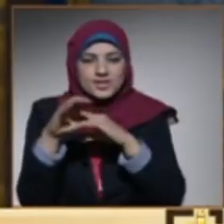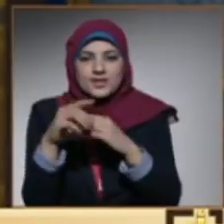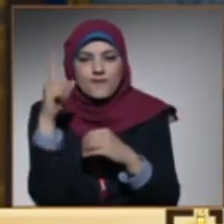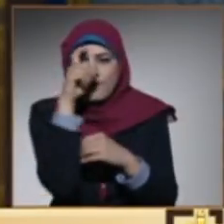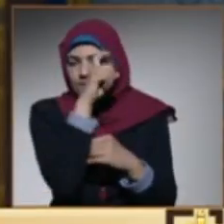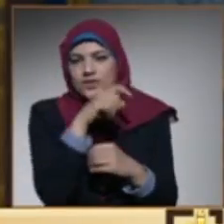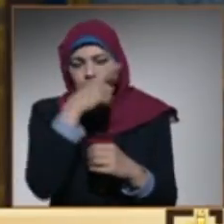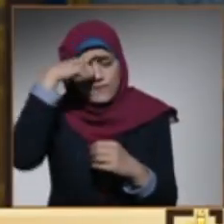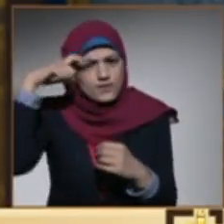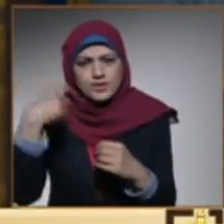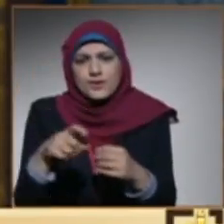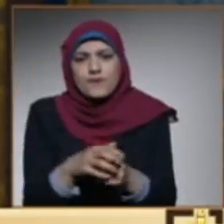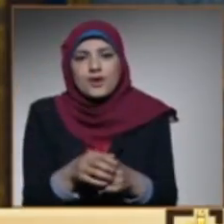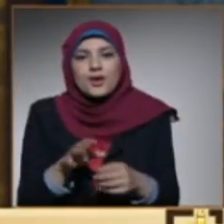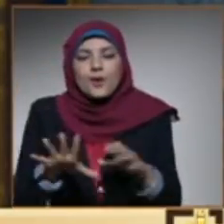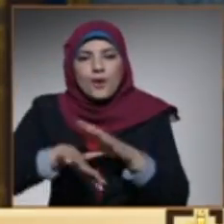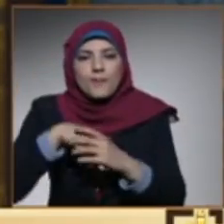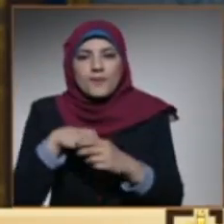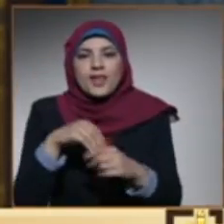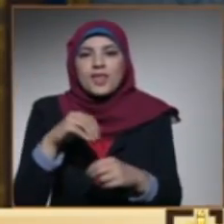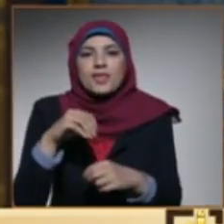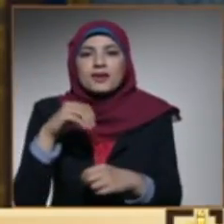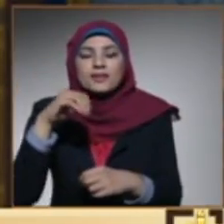احمد عفيفي وانتاج شركه خالد يوسف،